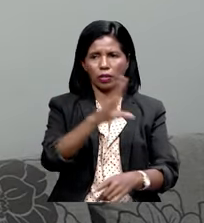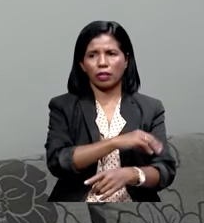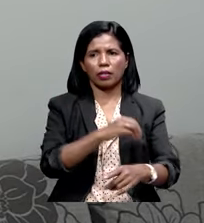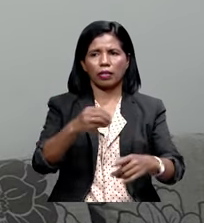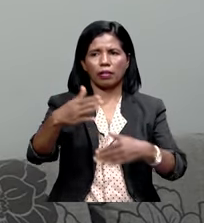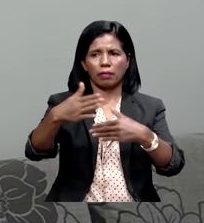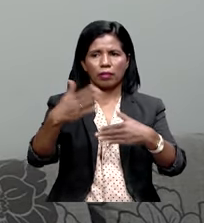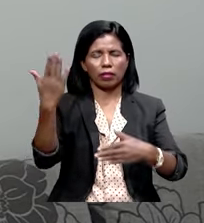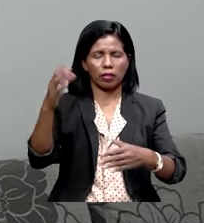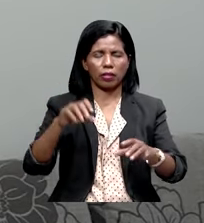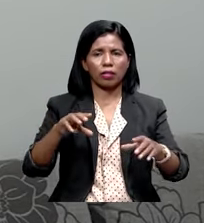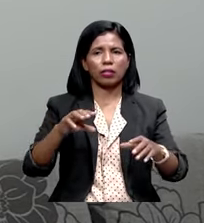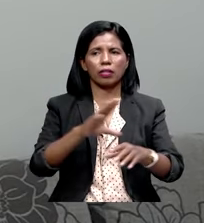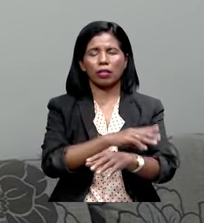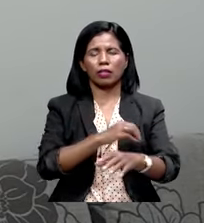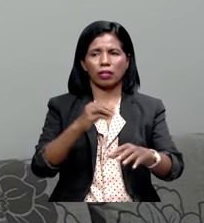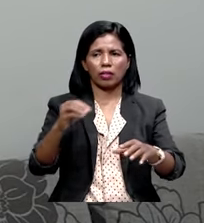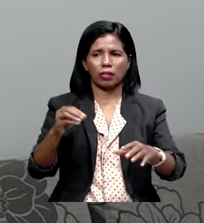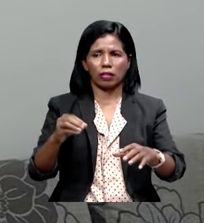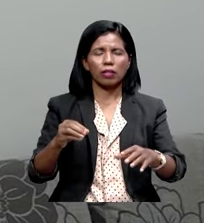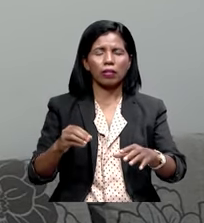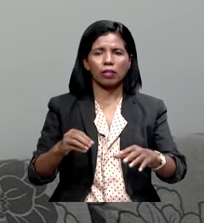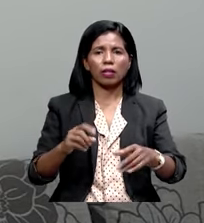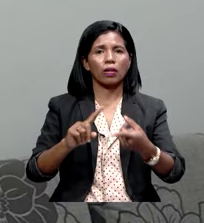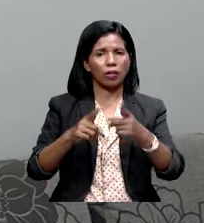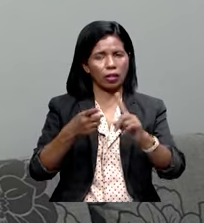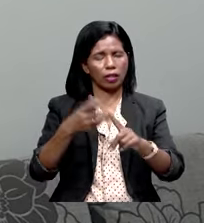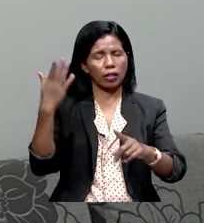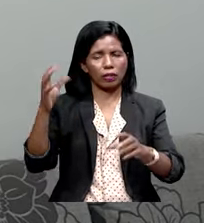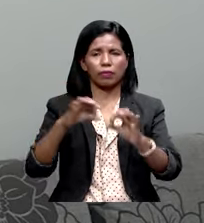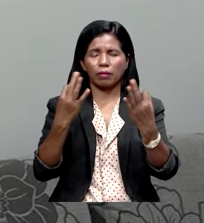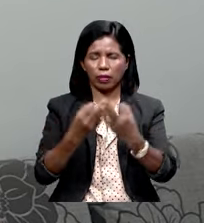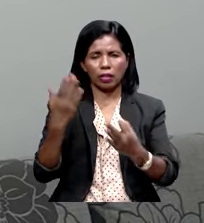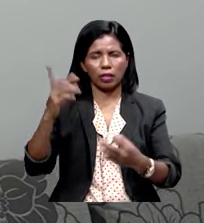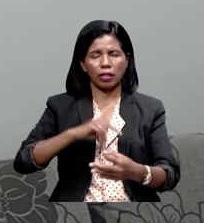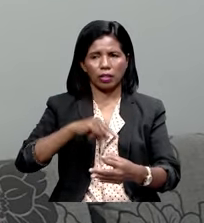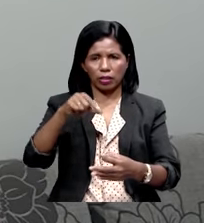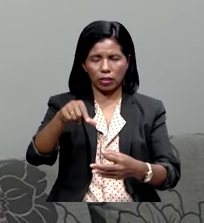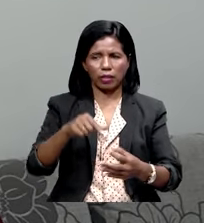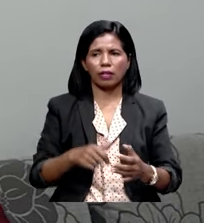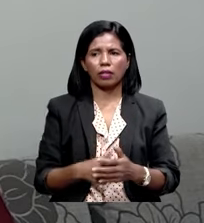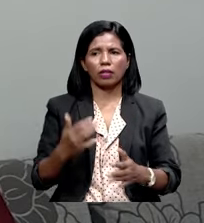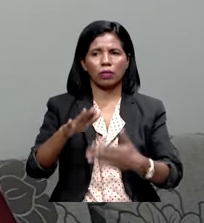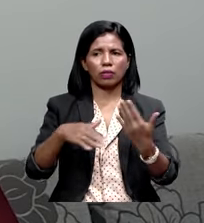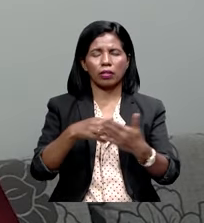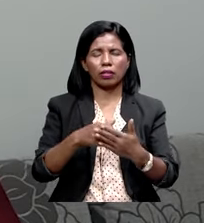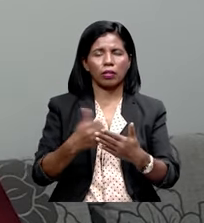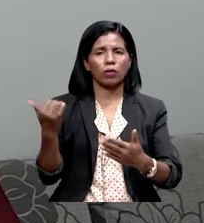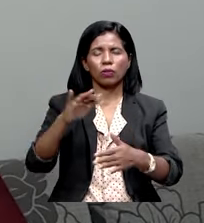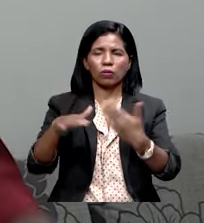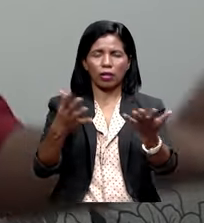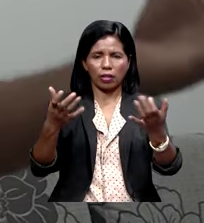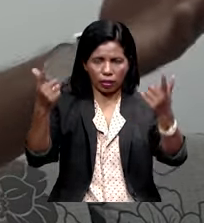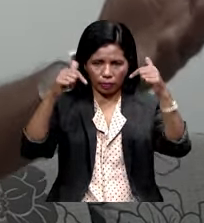kan mereka punya keluarga di kisa mereka mau datang bertemu lembatan Adonara Sumba mereka mau datang semua